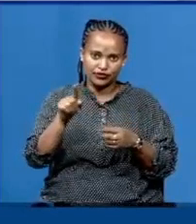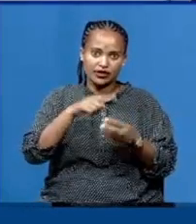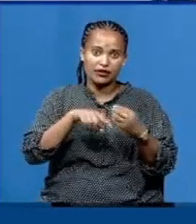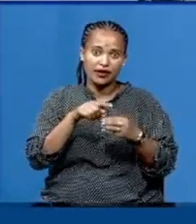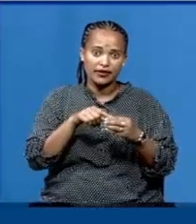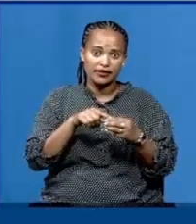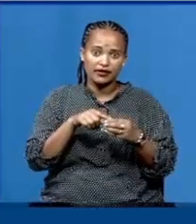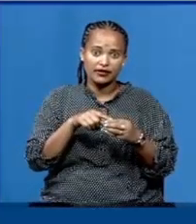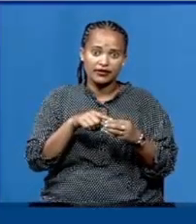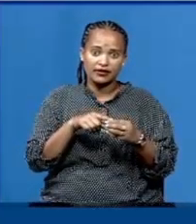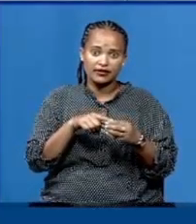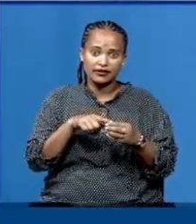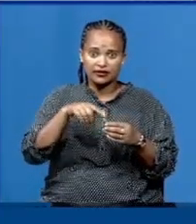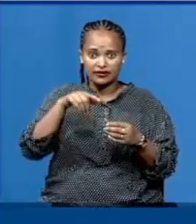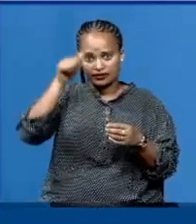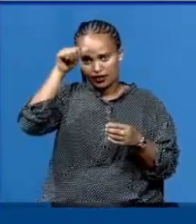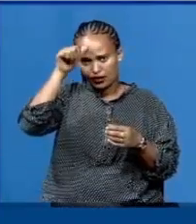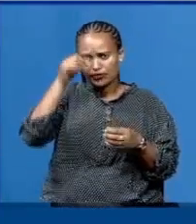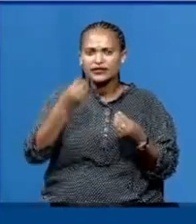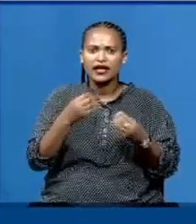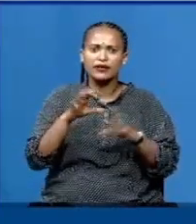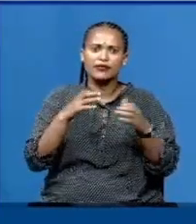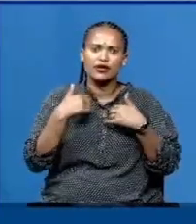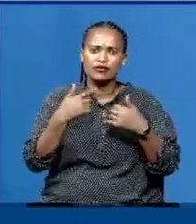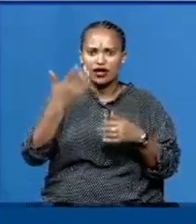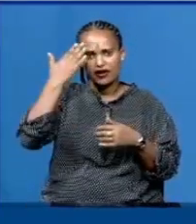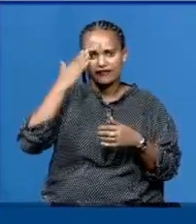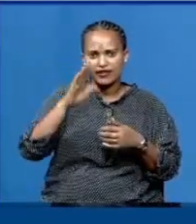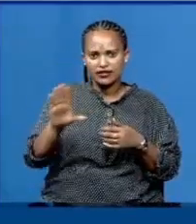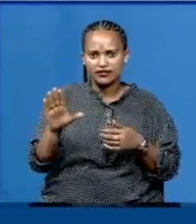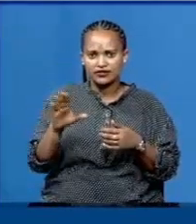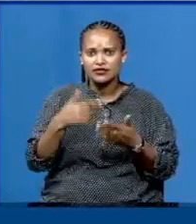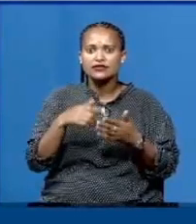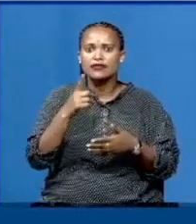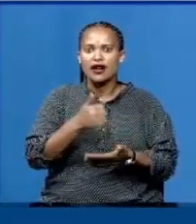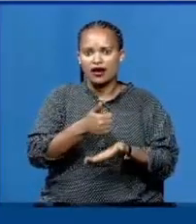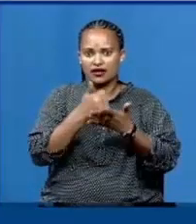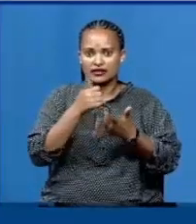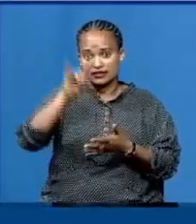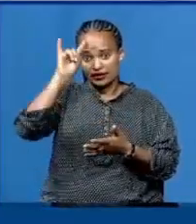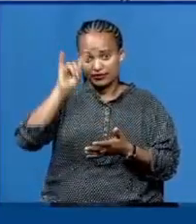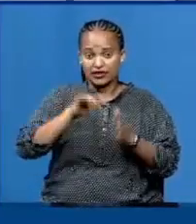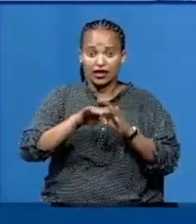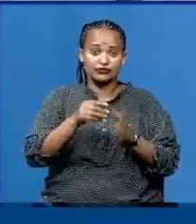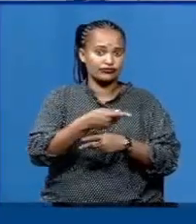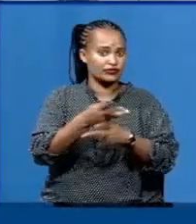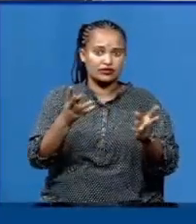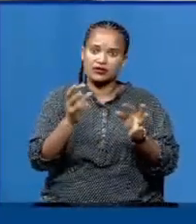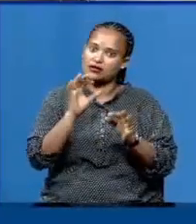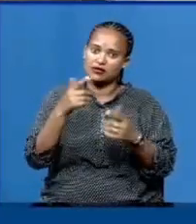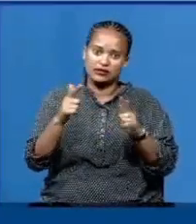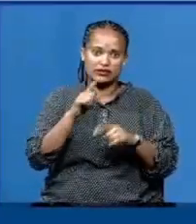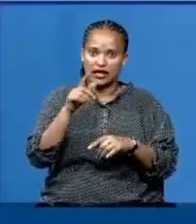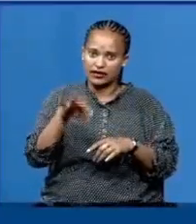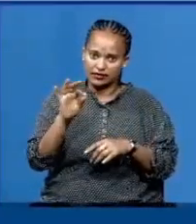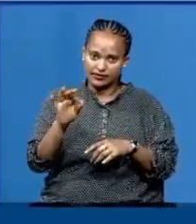ልክዕ ተመሳሳሊ ከምታ ናይሮም እንታይ ዝግበር ዘሎ ዝብል ነገር ኣይፍለጥን። እዚ ዝበሃል ሓገዝ ከምዛላንበሳ ኣዝዩ ክዕደል እድለይ ረኸቦም